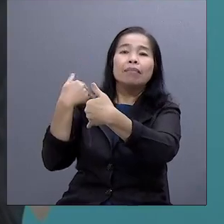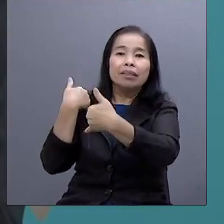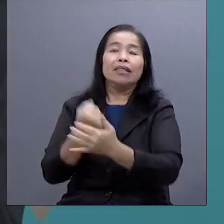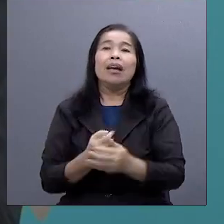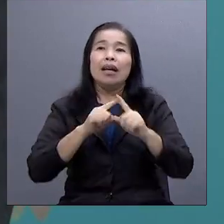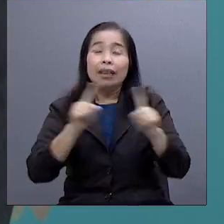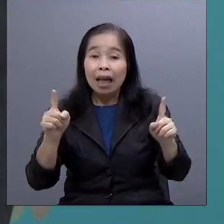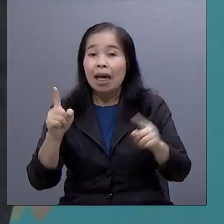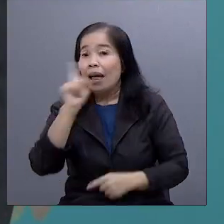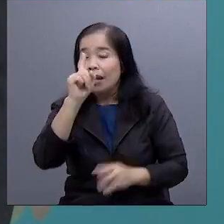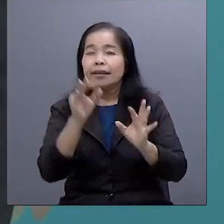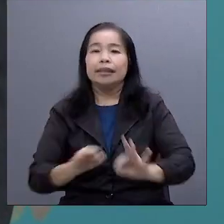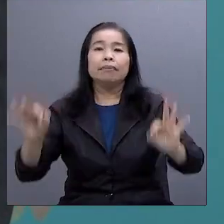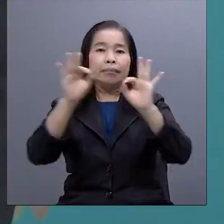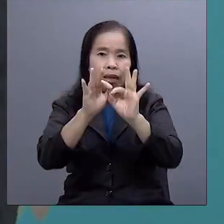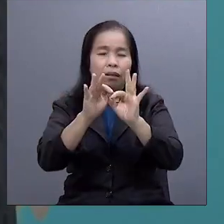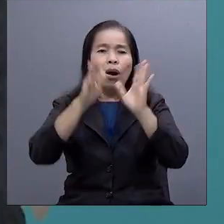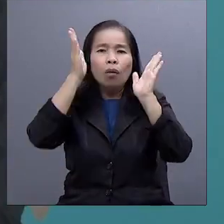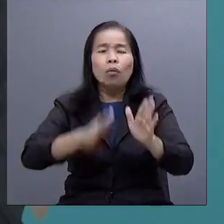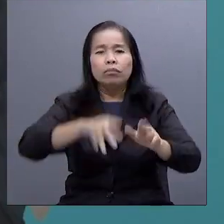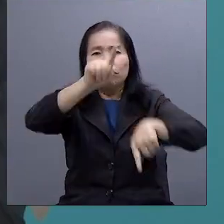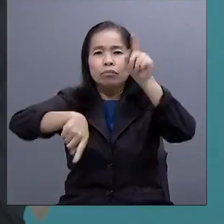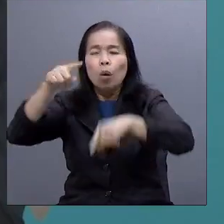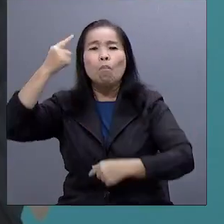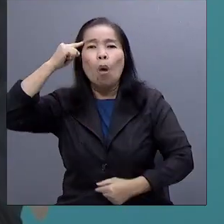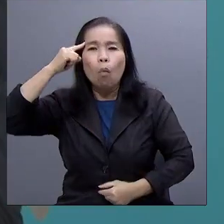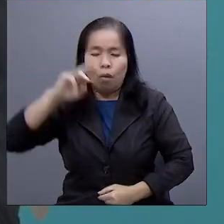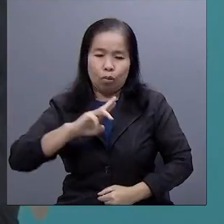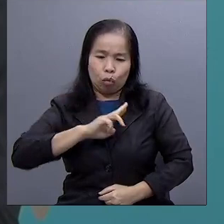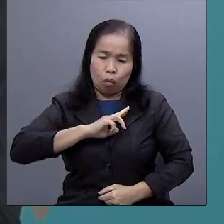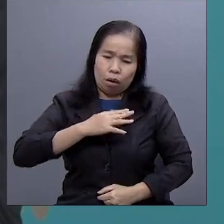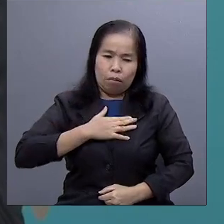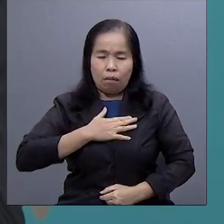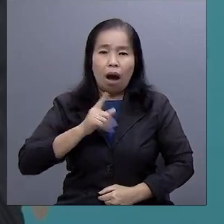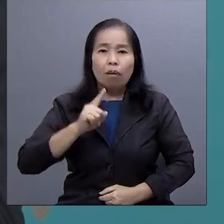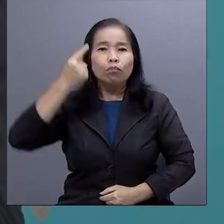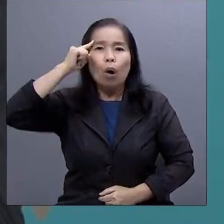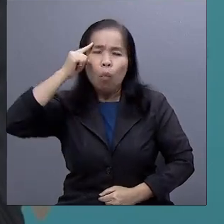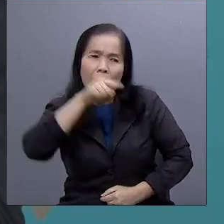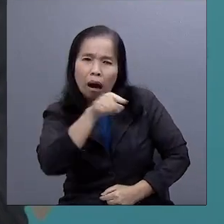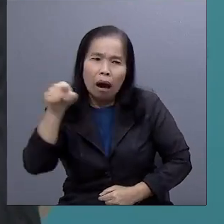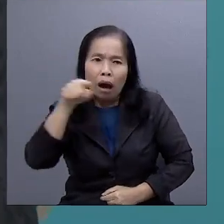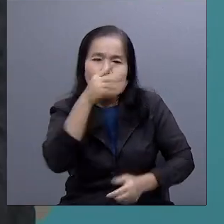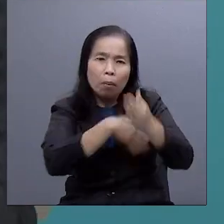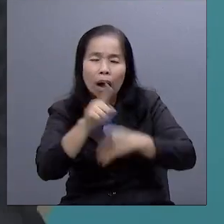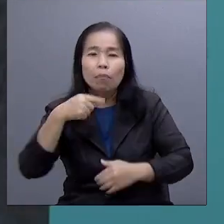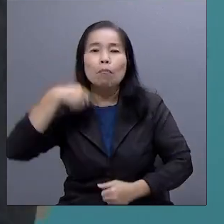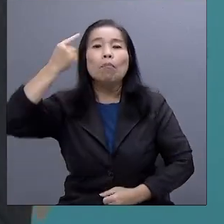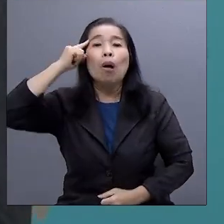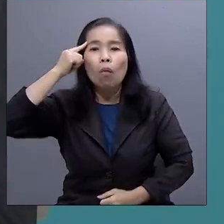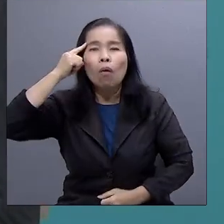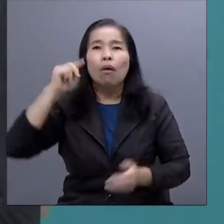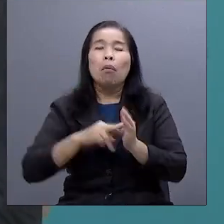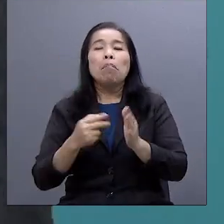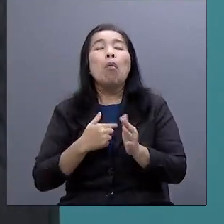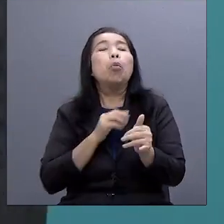ที่เกิดขึ้นก็คือ หลายๆคนคือไม่รู้มันก็เลยเป็นการแดงออกต่เข